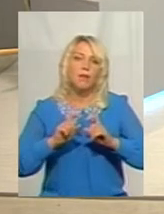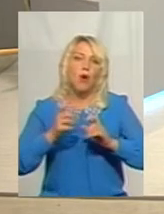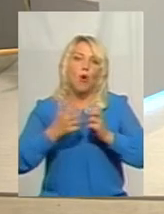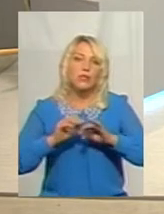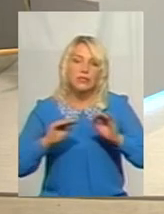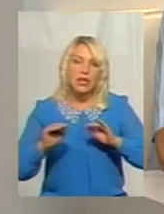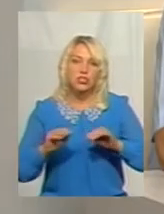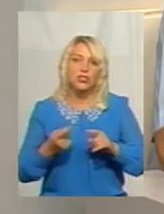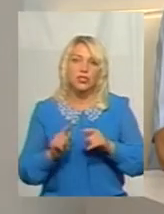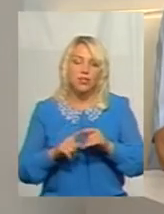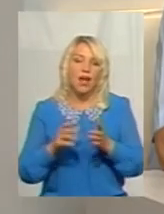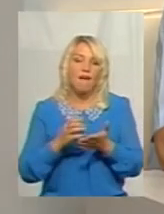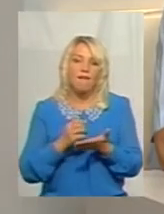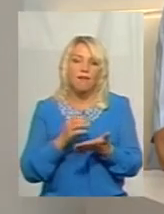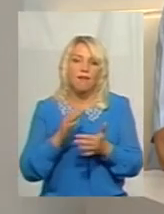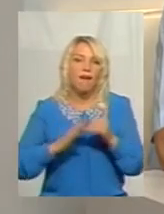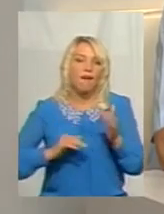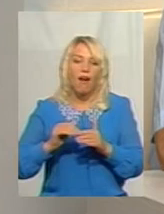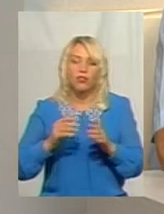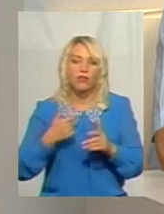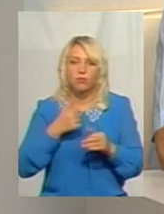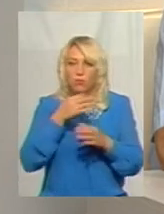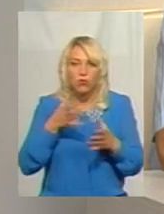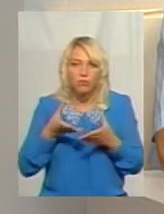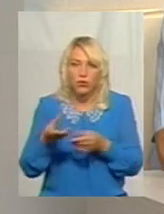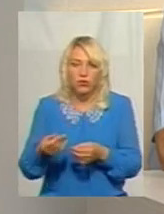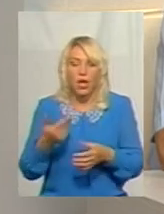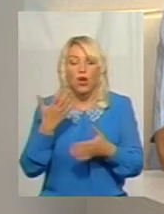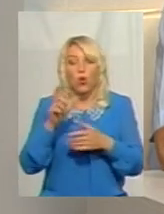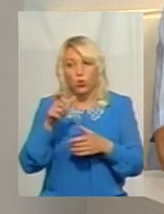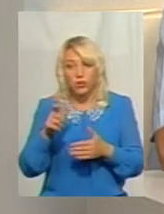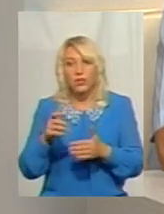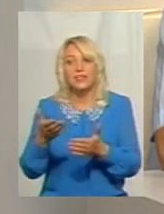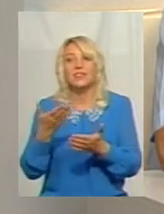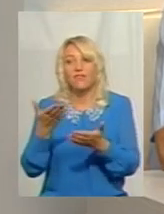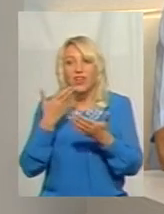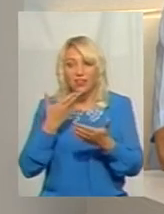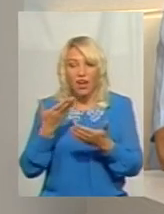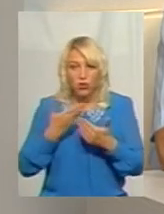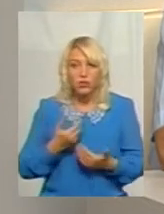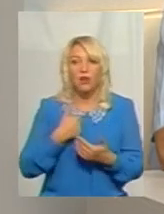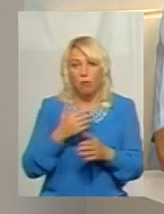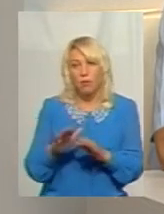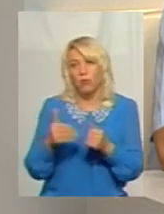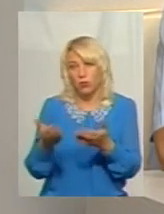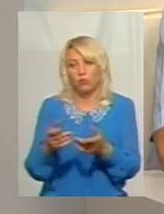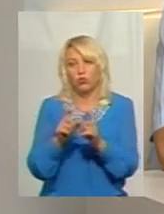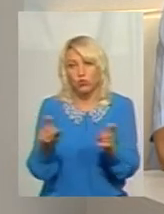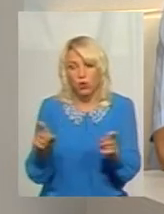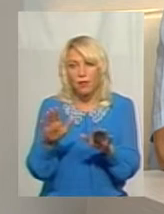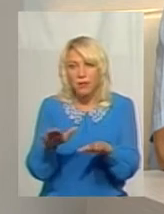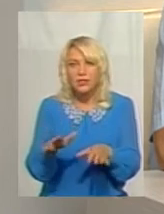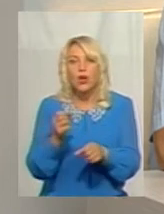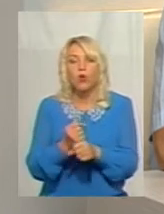ми суттєво вплинути не можемо. Тобто, якщо люди до нас звертаються, ми їм пропонуємо місце роботи, допустимо, в школах, але не завжди